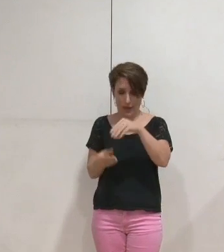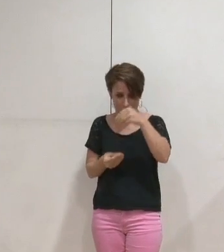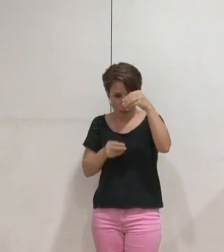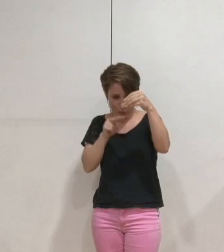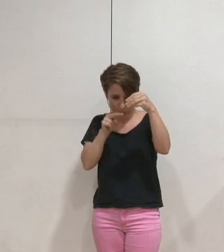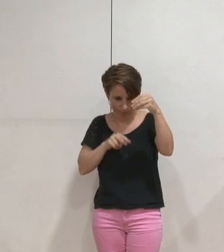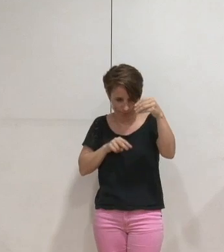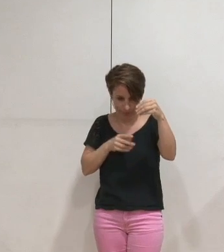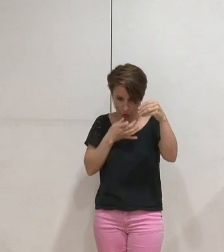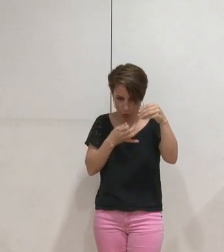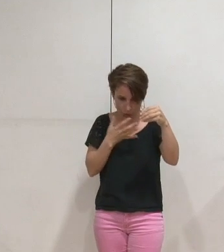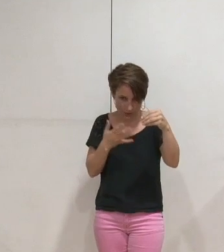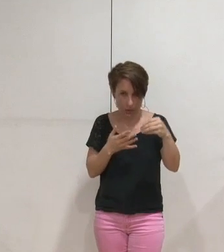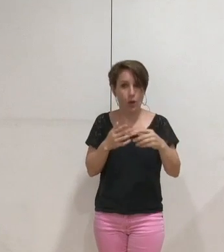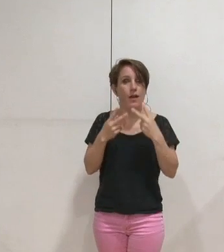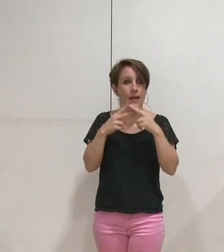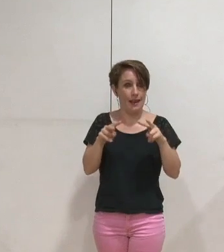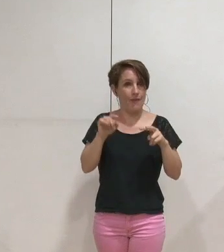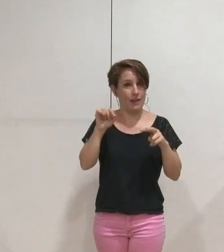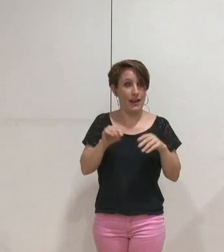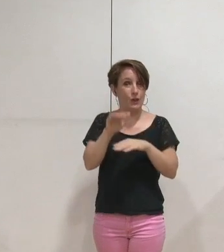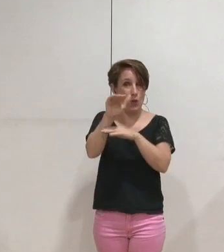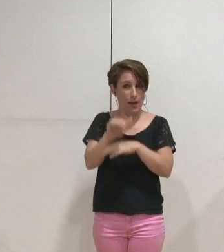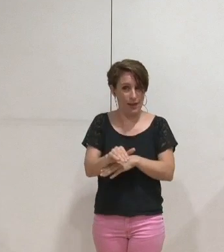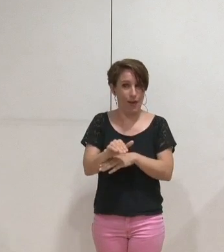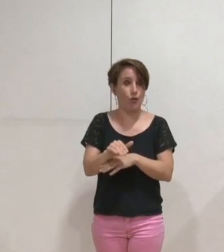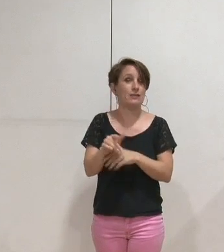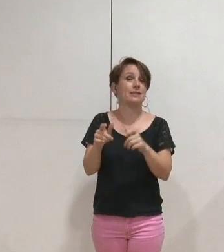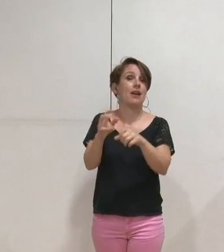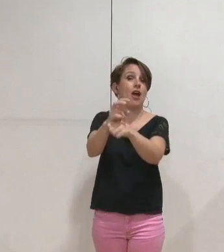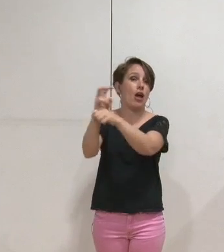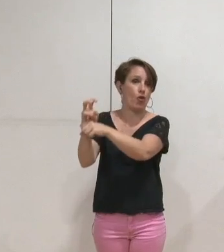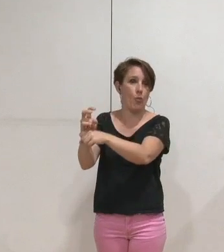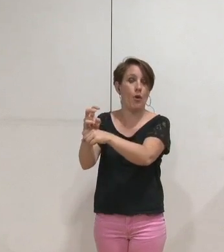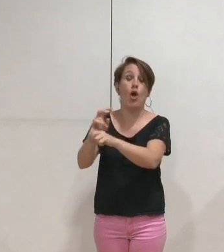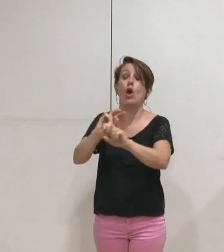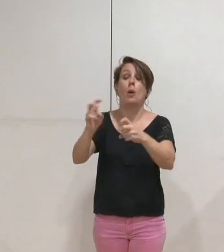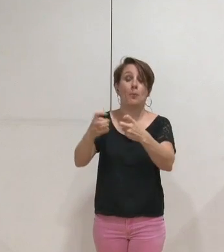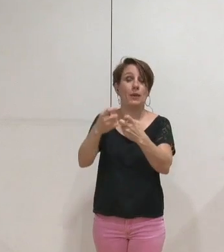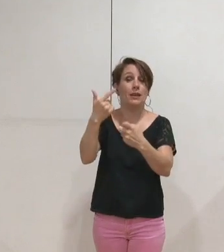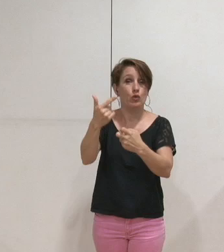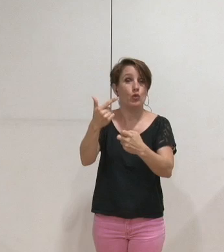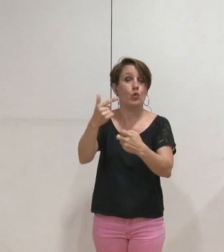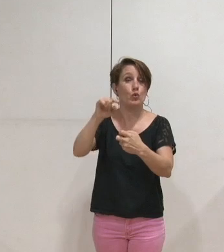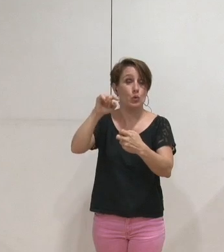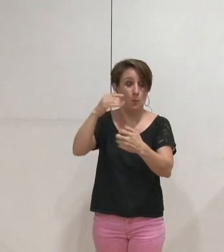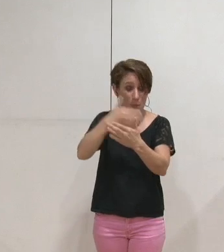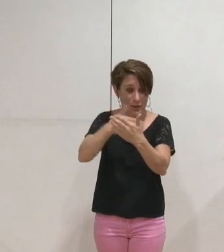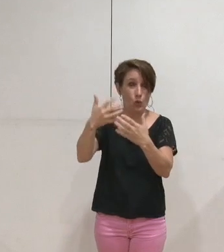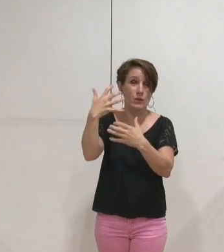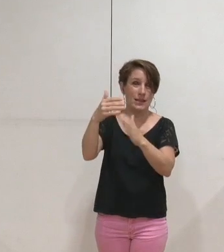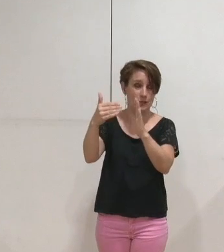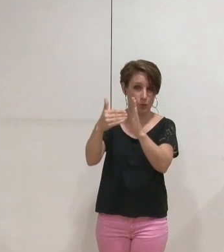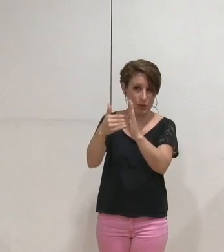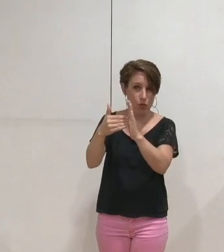garantir un emprunt souscrit par la SEM Inovia d'un montant de 2500000 € à hauteur